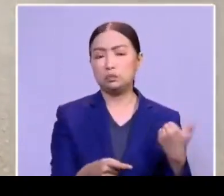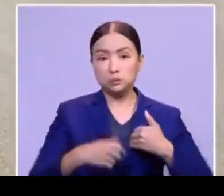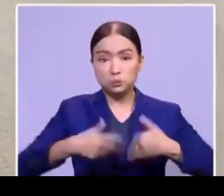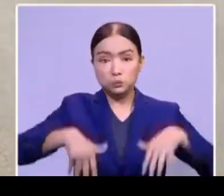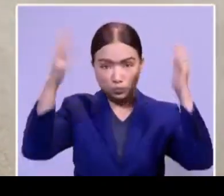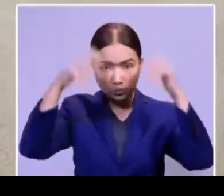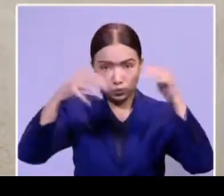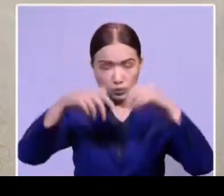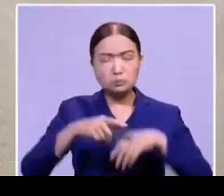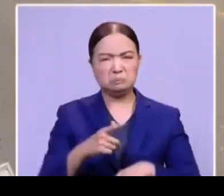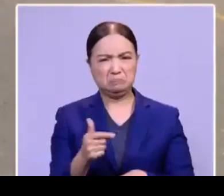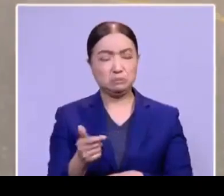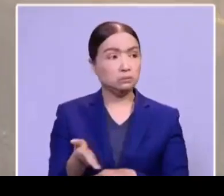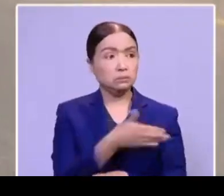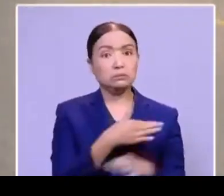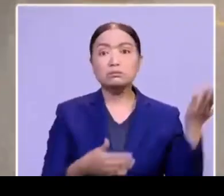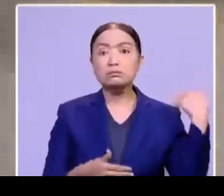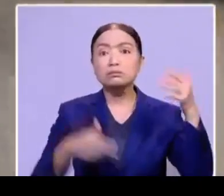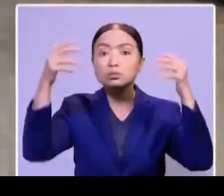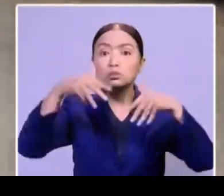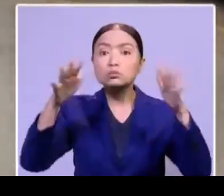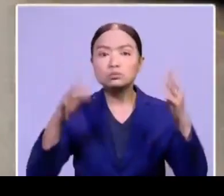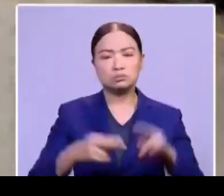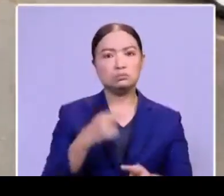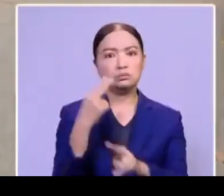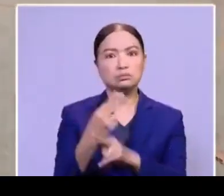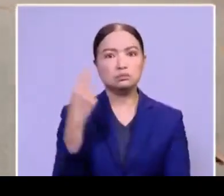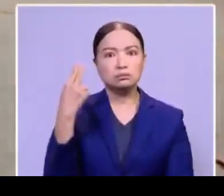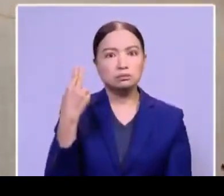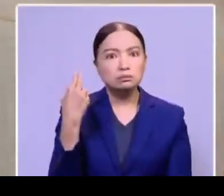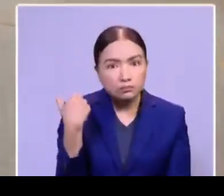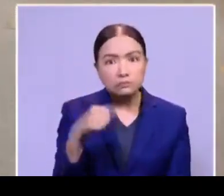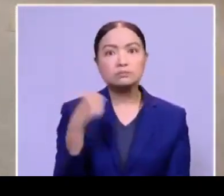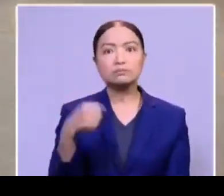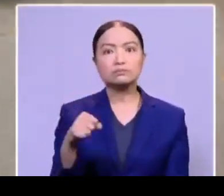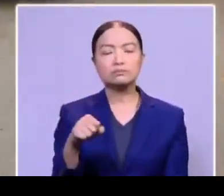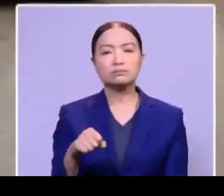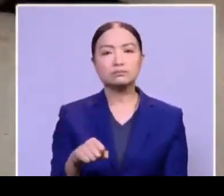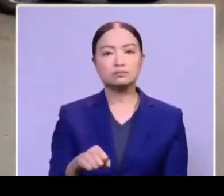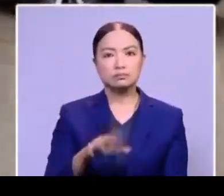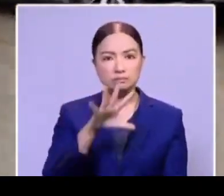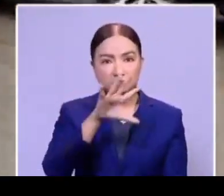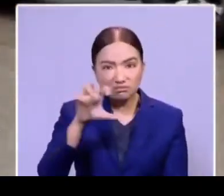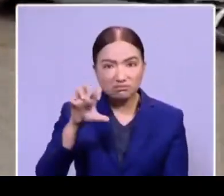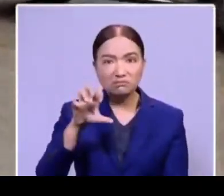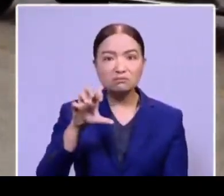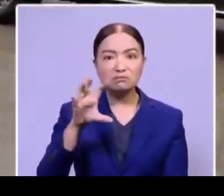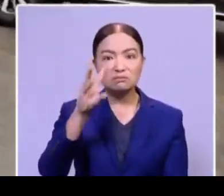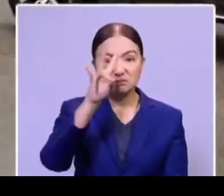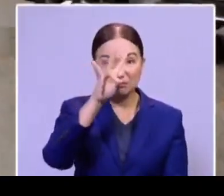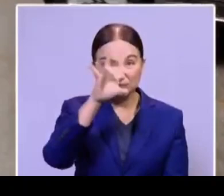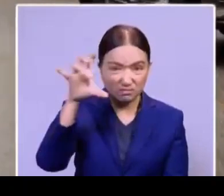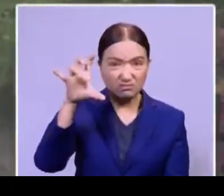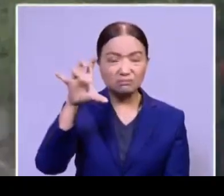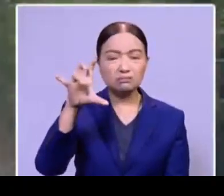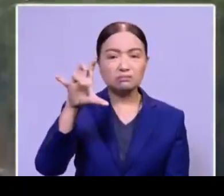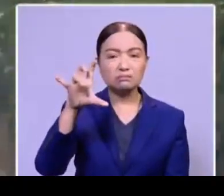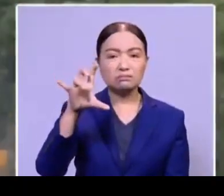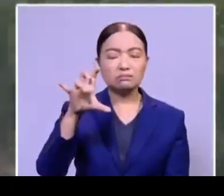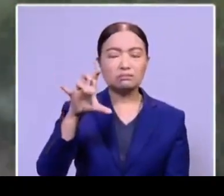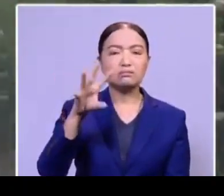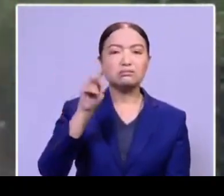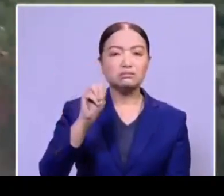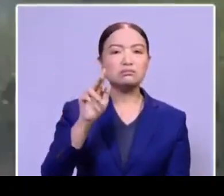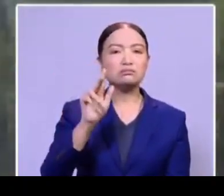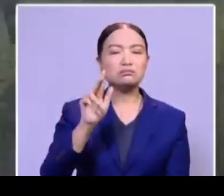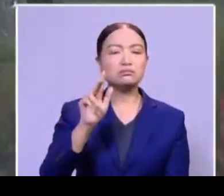เพราะว่าช่วงนั้นเนี่ยมันสูงไปเป็น10กว่าเท่าตัววัดได้บางวันเนี่ย500บางวันขึ้นไป700ไมโครกรัมต่อลูกบาศก์เมตรนะ